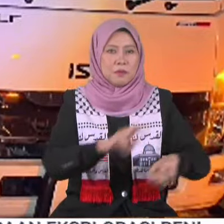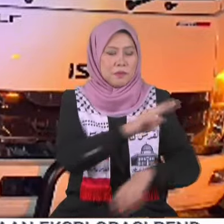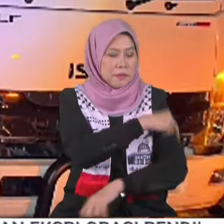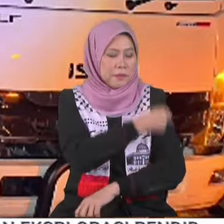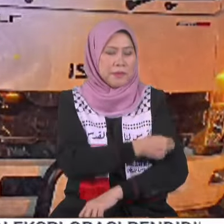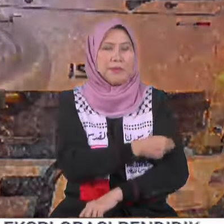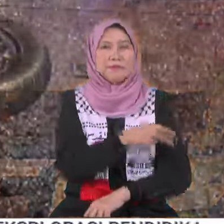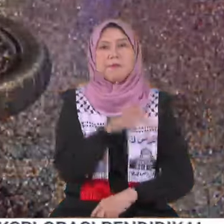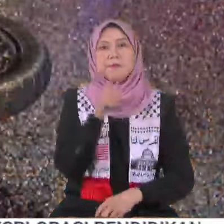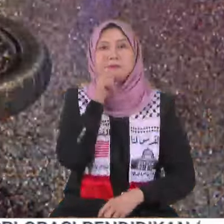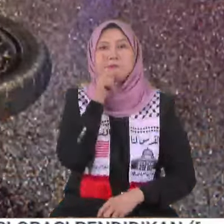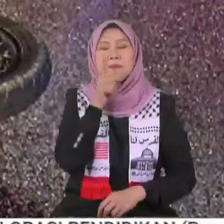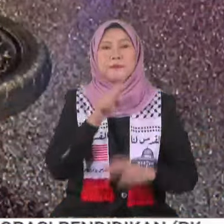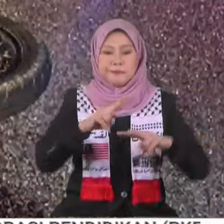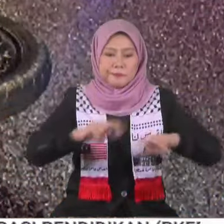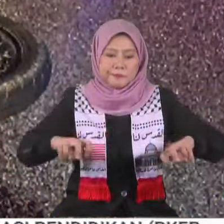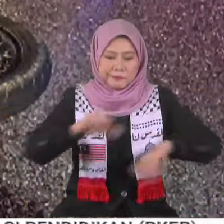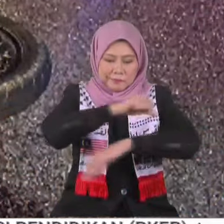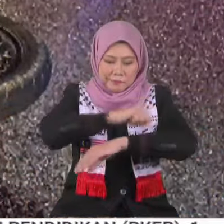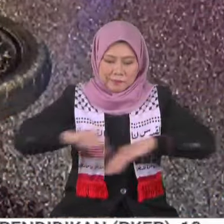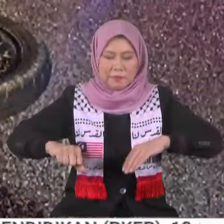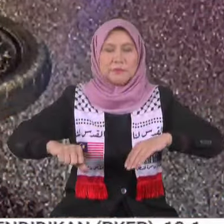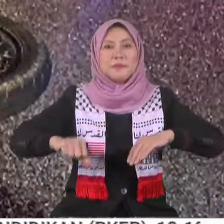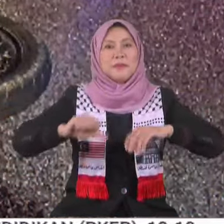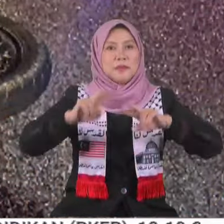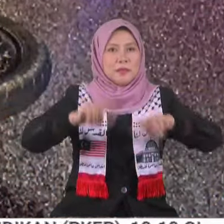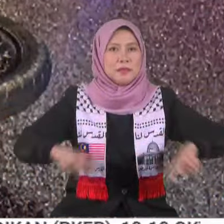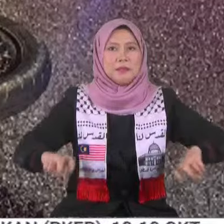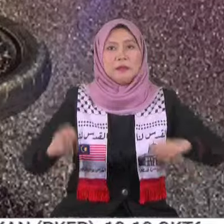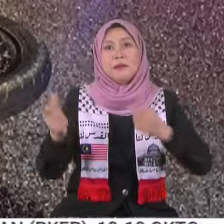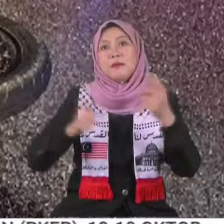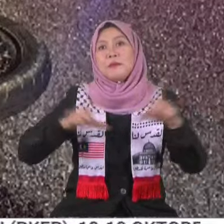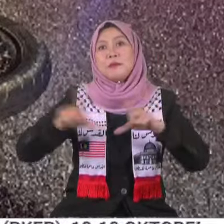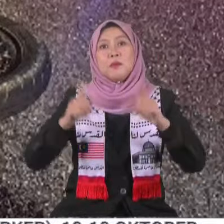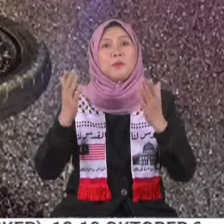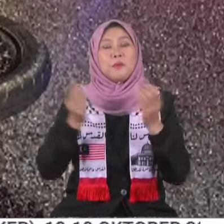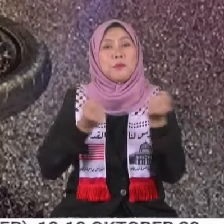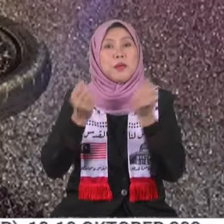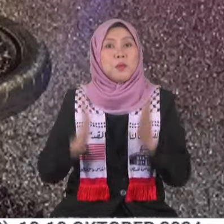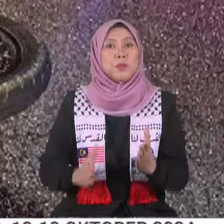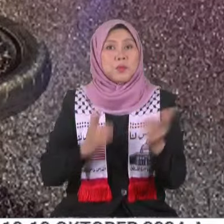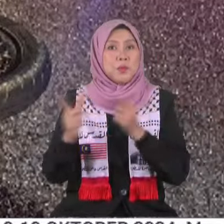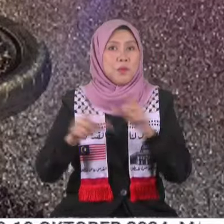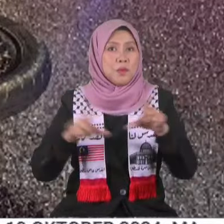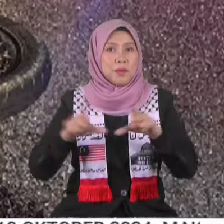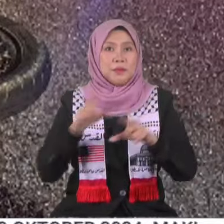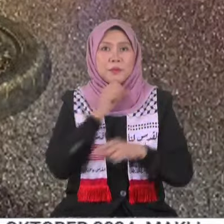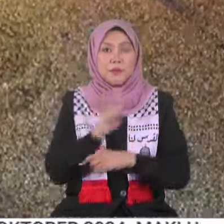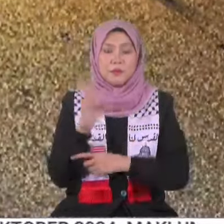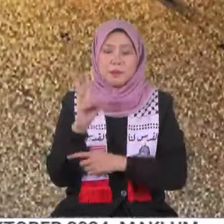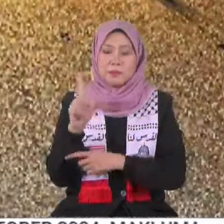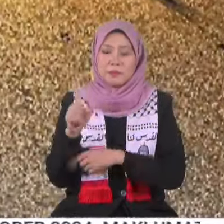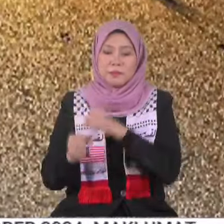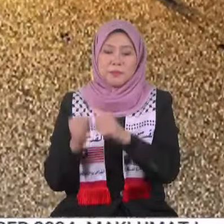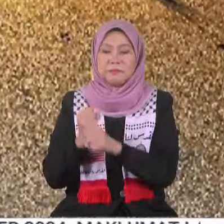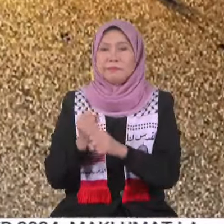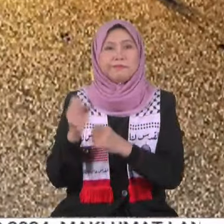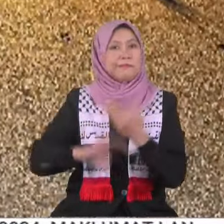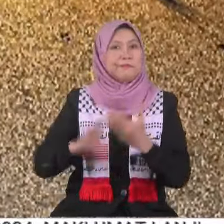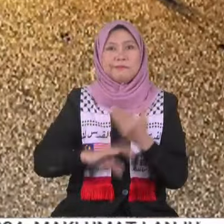Halim Sungai Petani untuk bedah siasat. Manakala pemandu lori yang berusia 61 tahun dari Pendang tidak mengalami sebarang